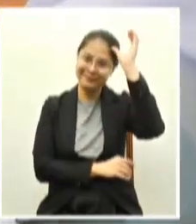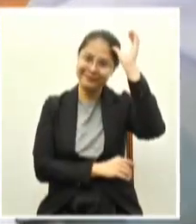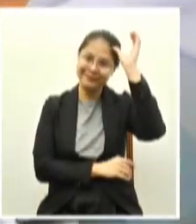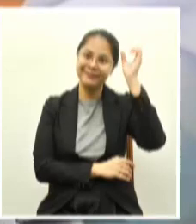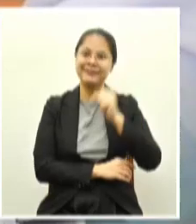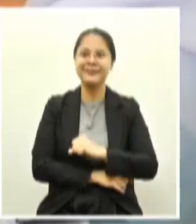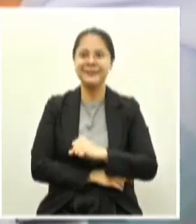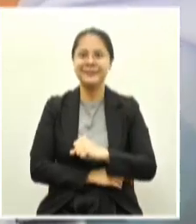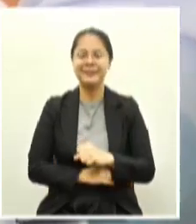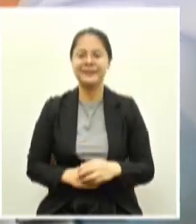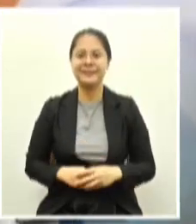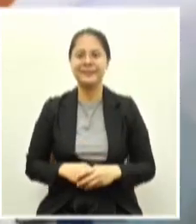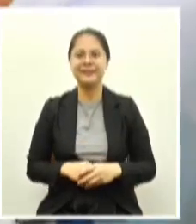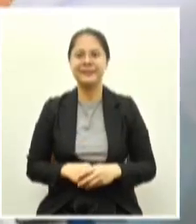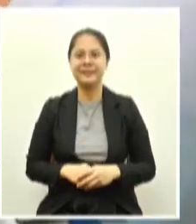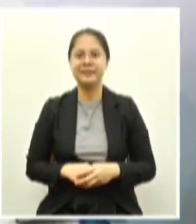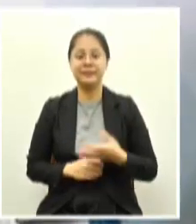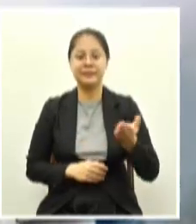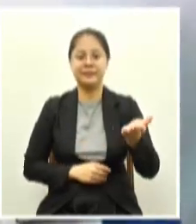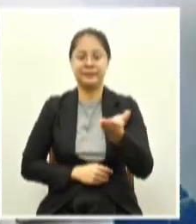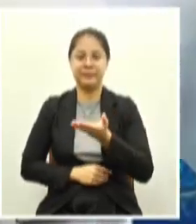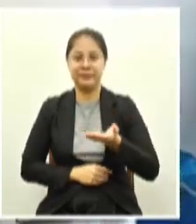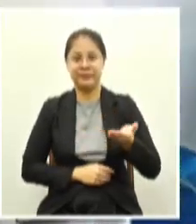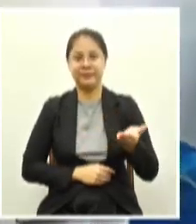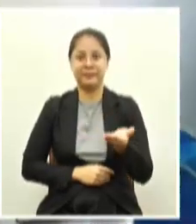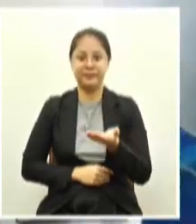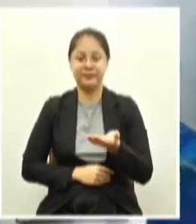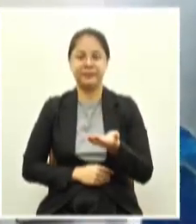กระดาษลังความรู้เมื่อนักเรียนนะครับ